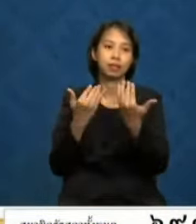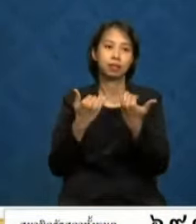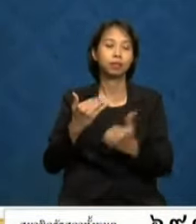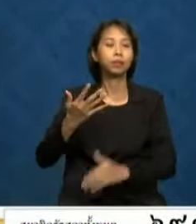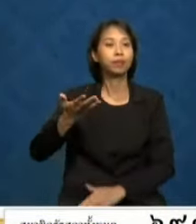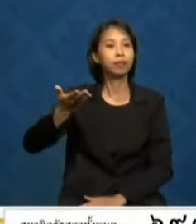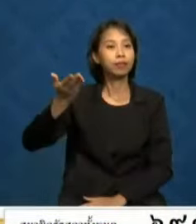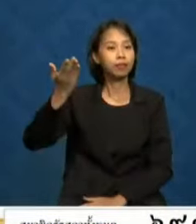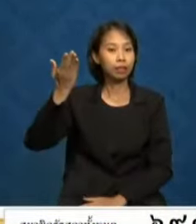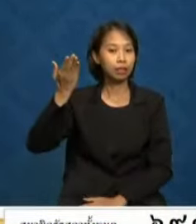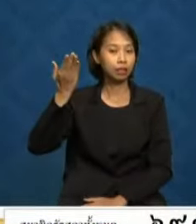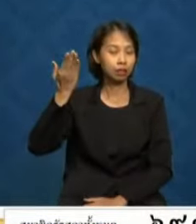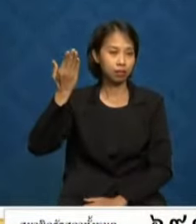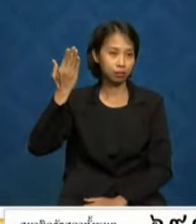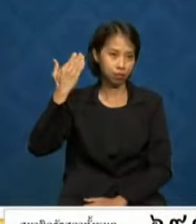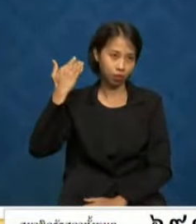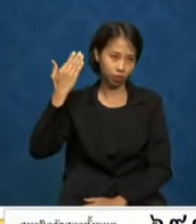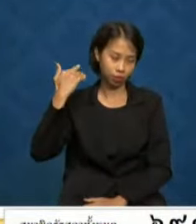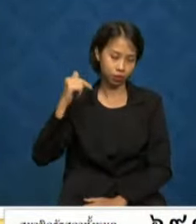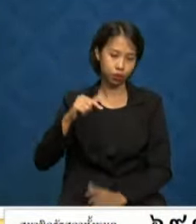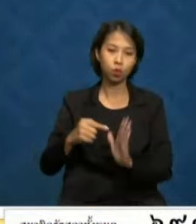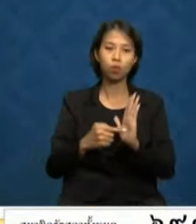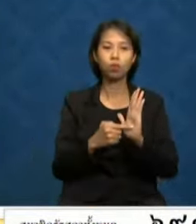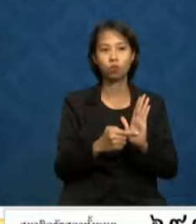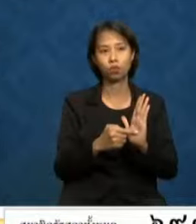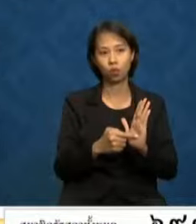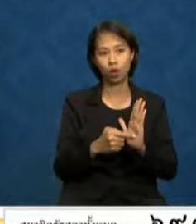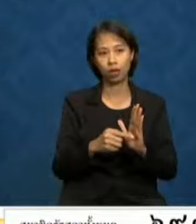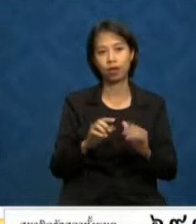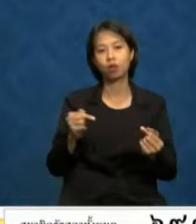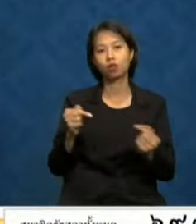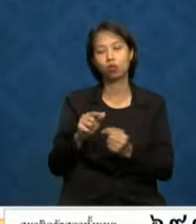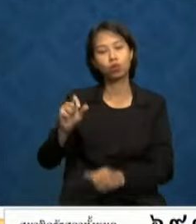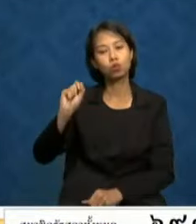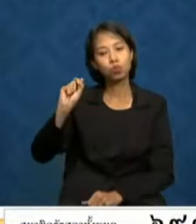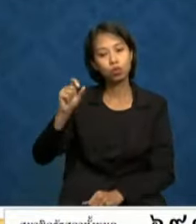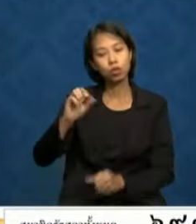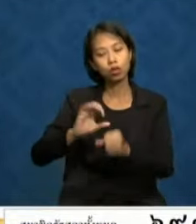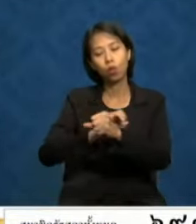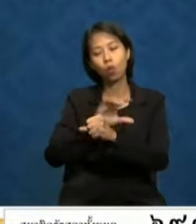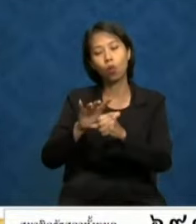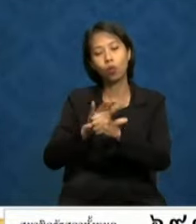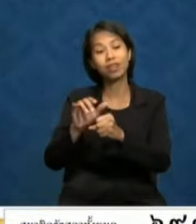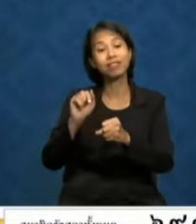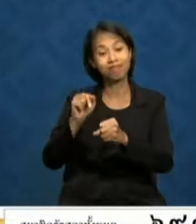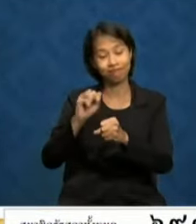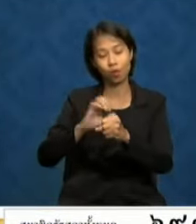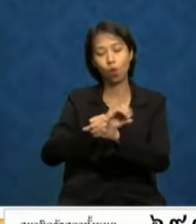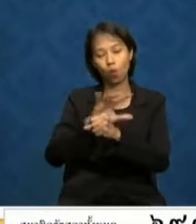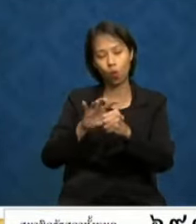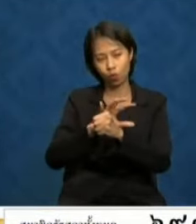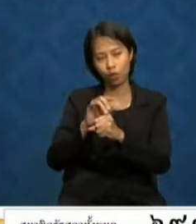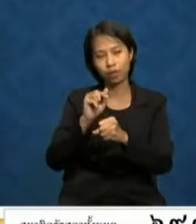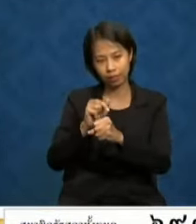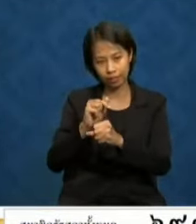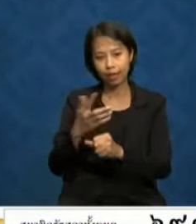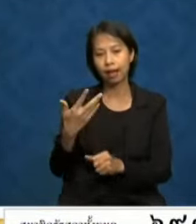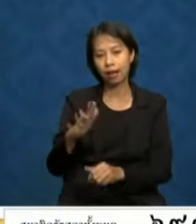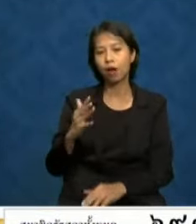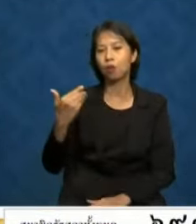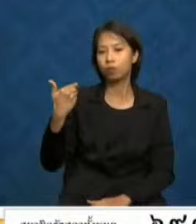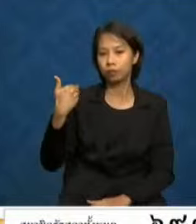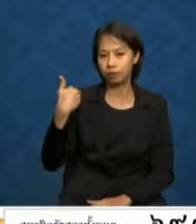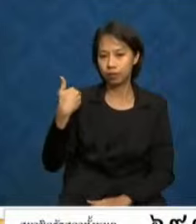ที่มีกรณีสถานการณ์ฉุกเฉินสาธารณสุขโควิด-19นะคะรวมถึงกรณี